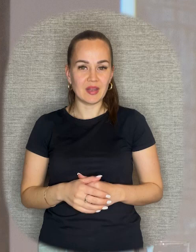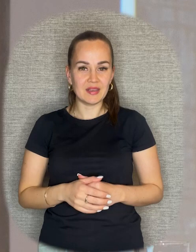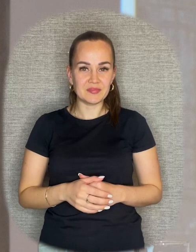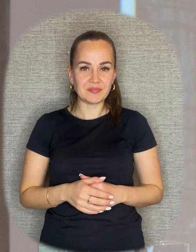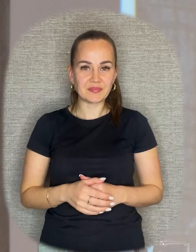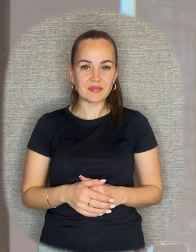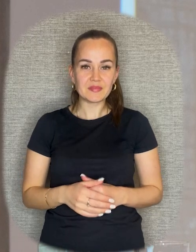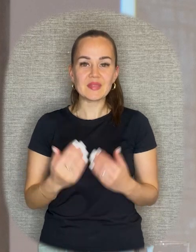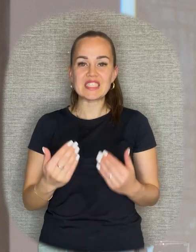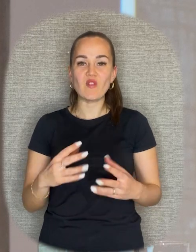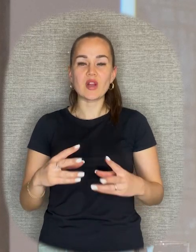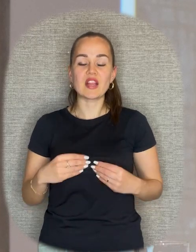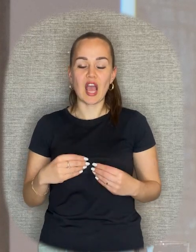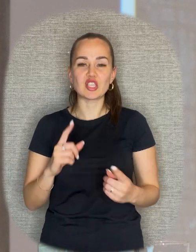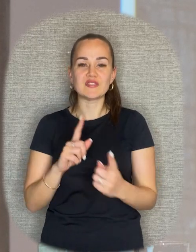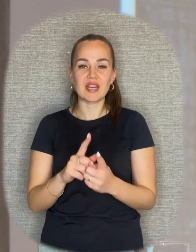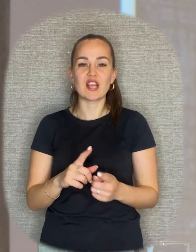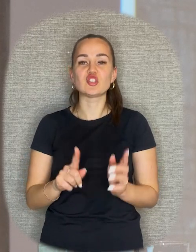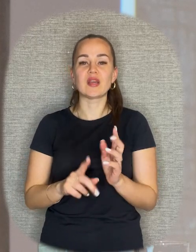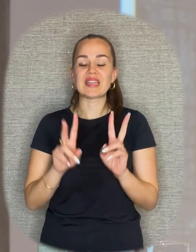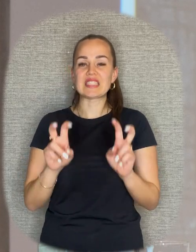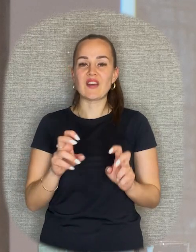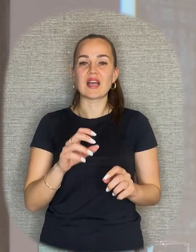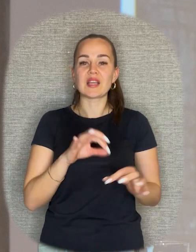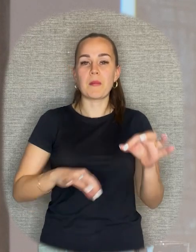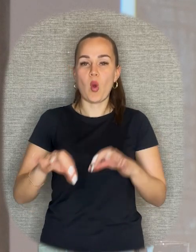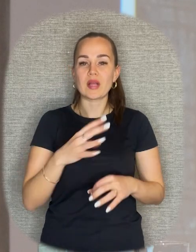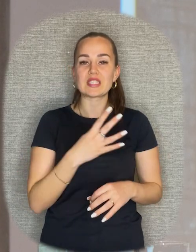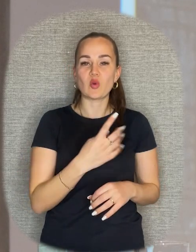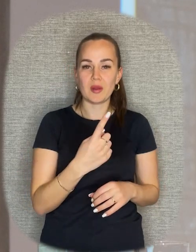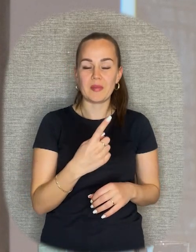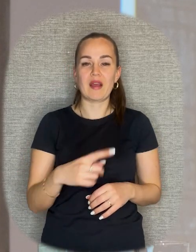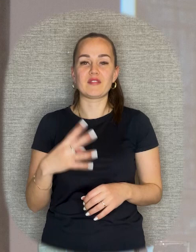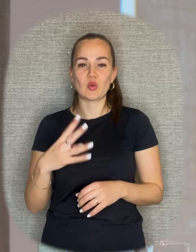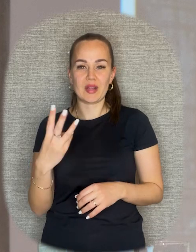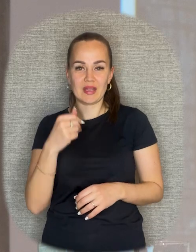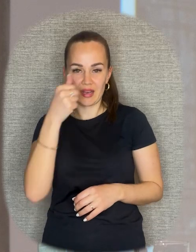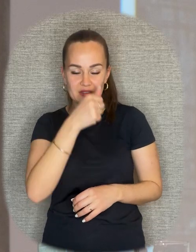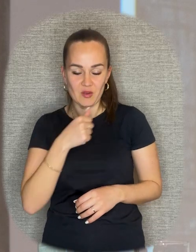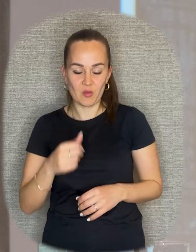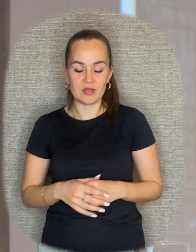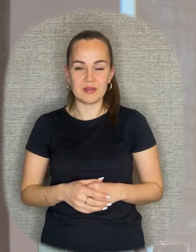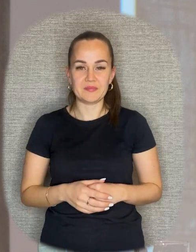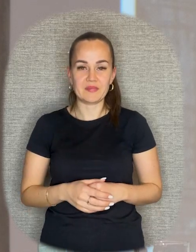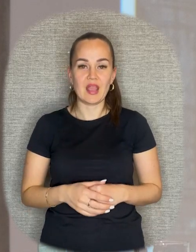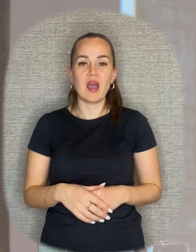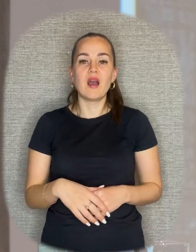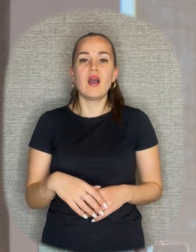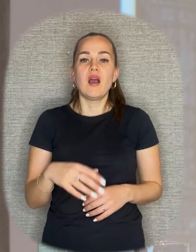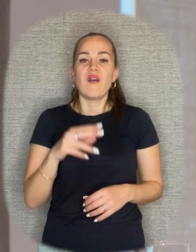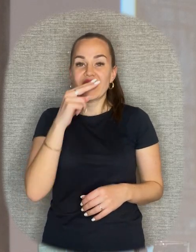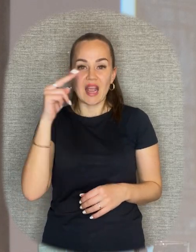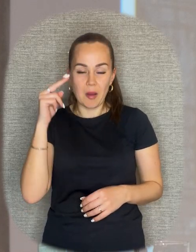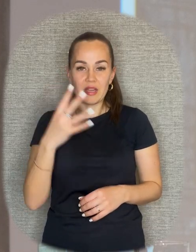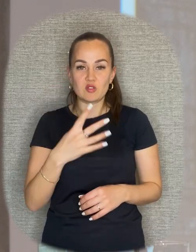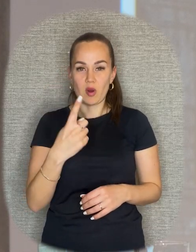Архитекторов уже в конце 41 года вот не зря наша сегодняшняя встреча называется Да проекты со